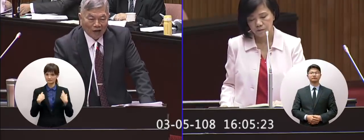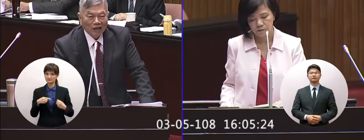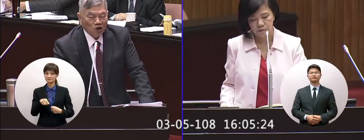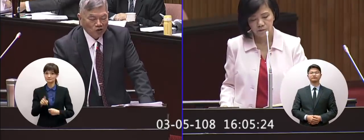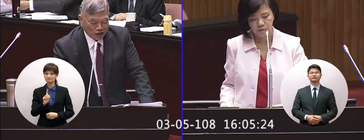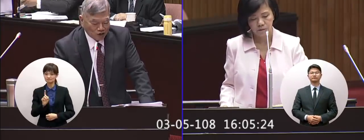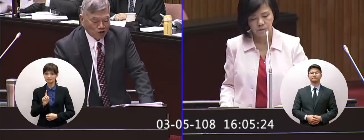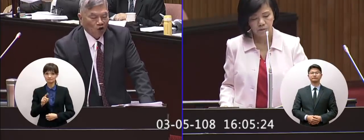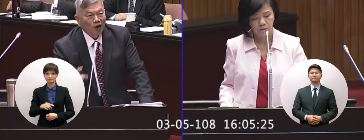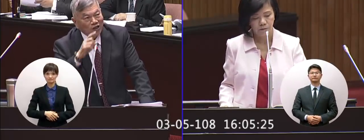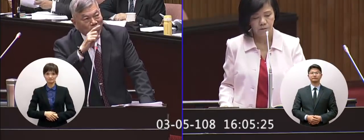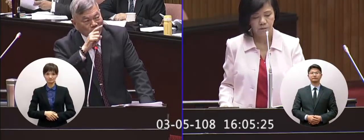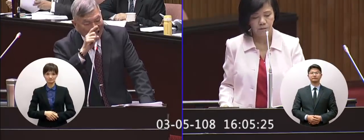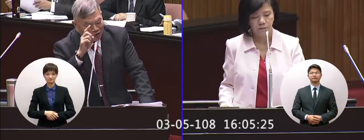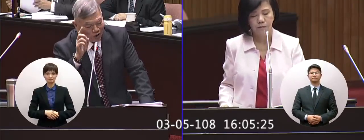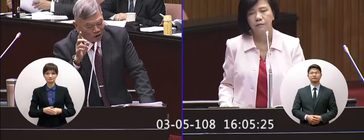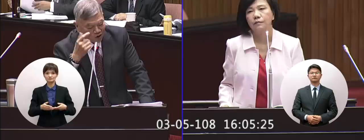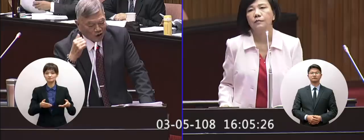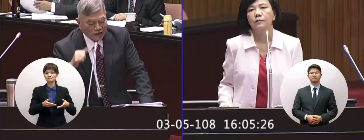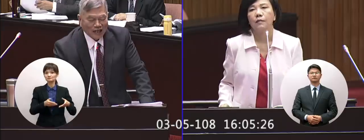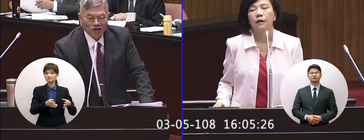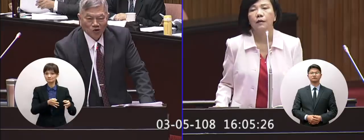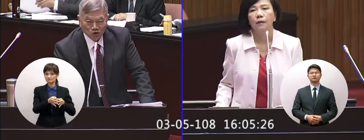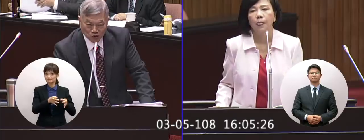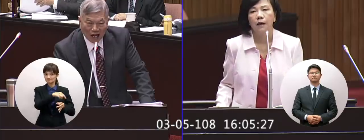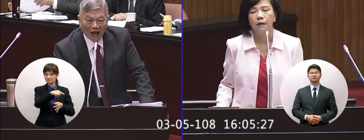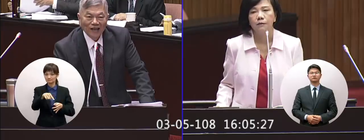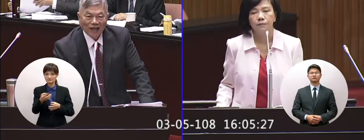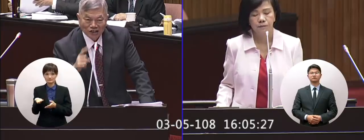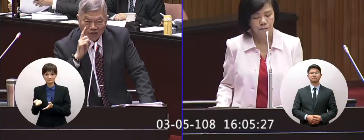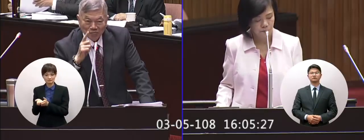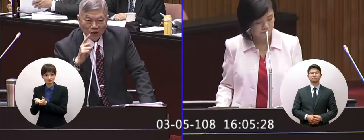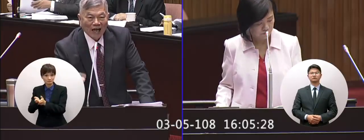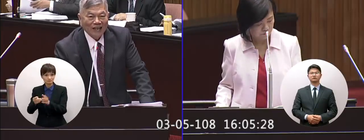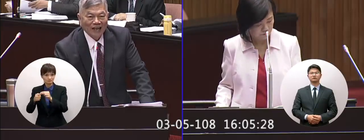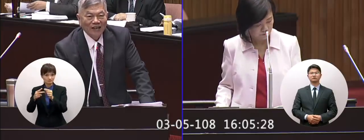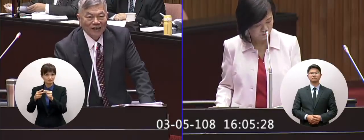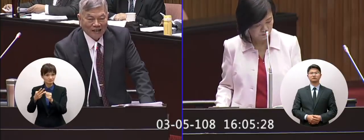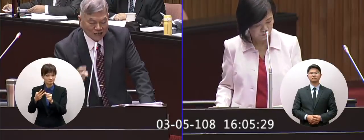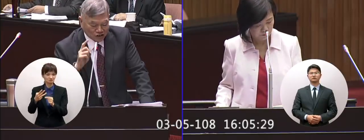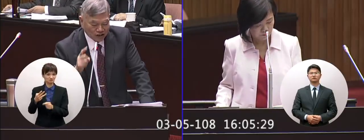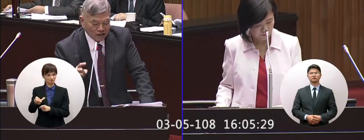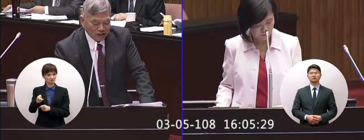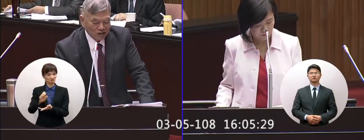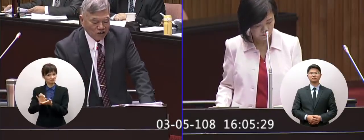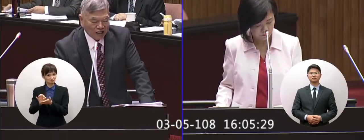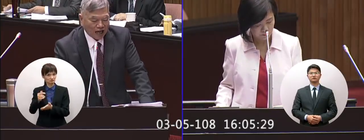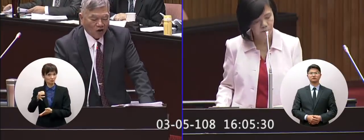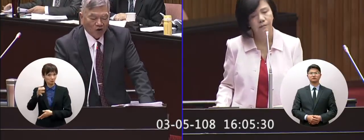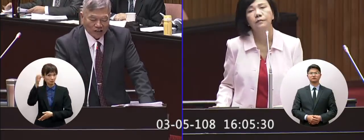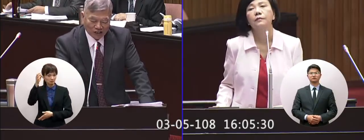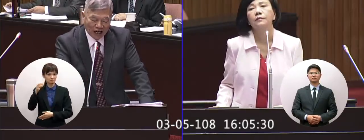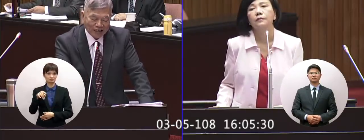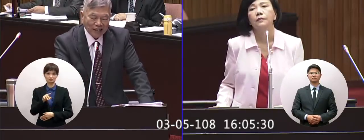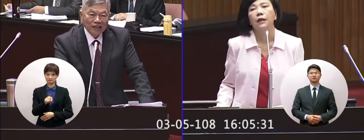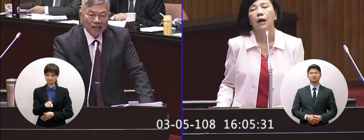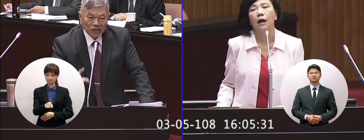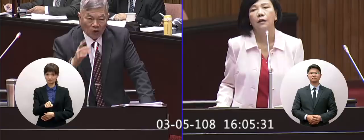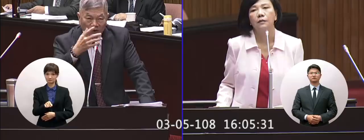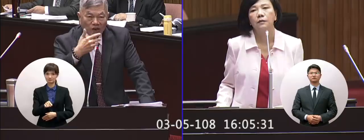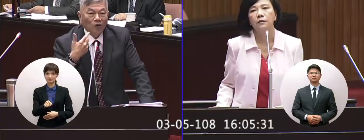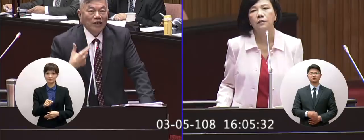讲开发商，因为人工啊用他都啊我讲的迄三种船啊，的成本较低，但是以这个来讲，会